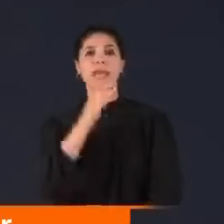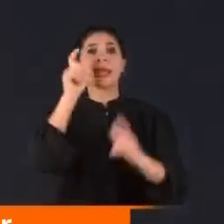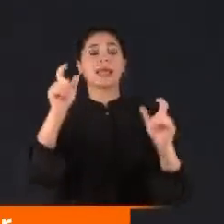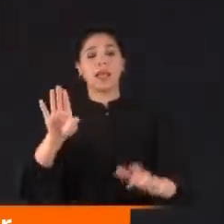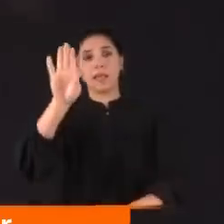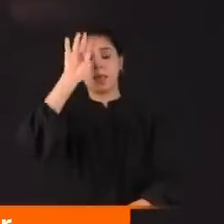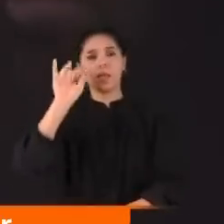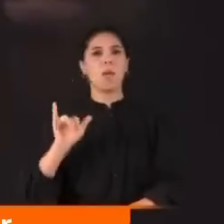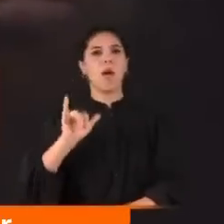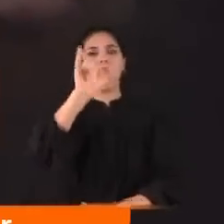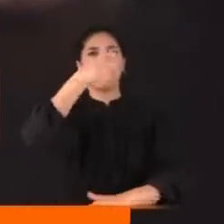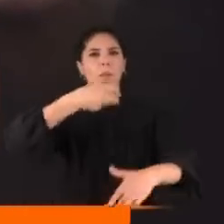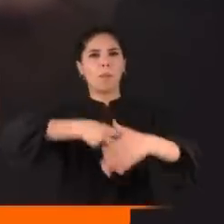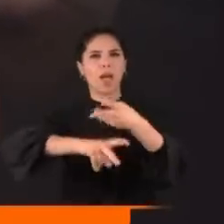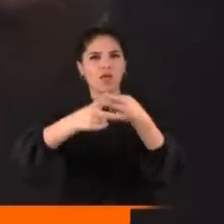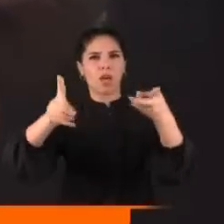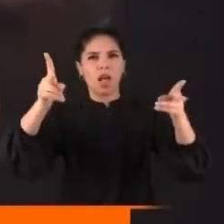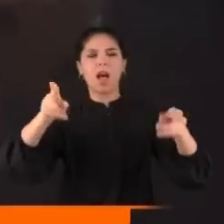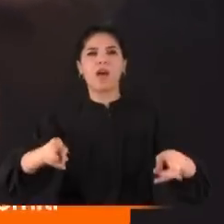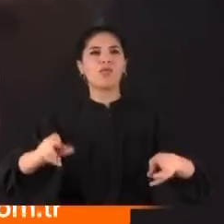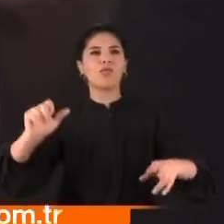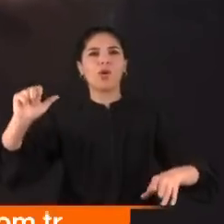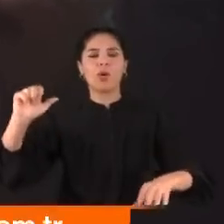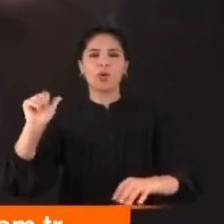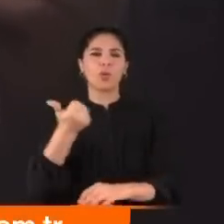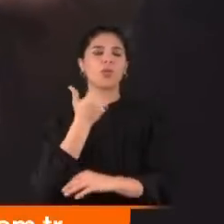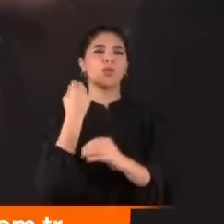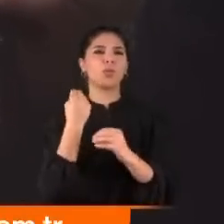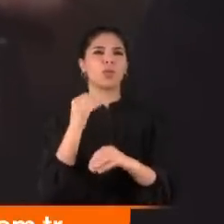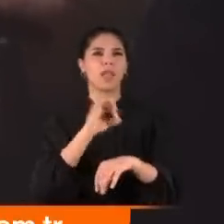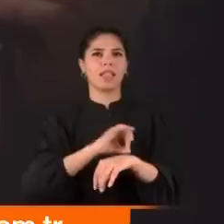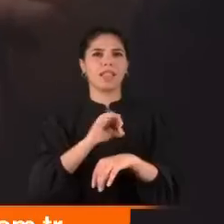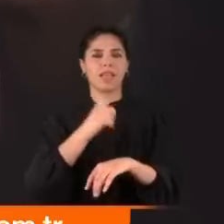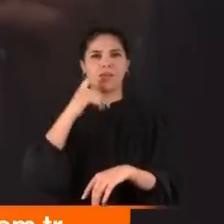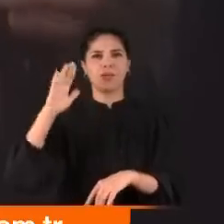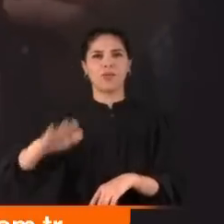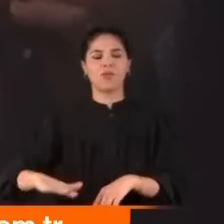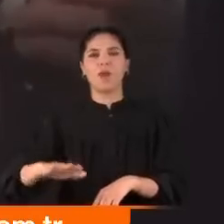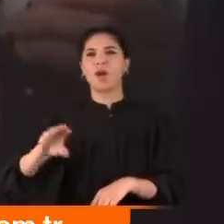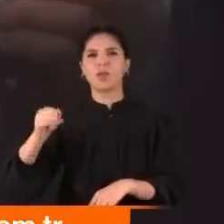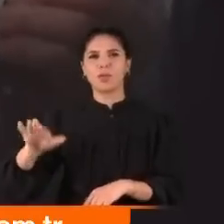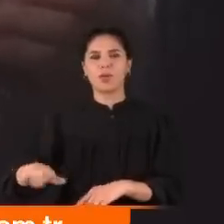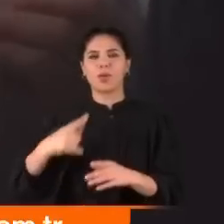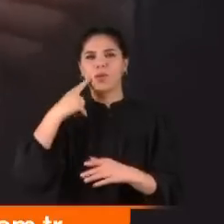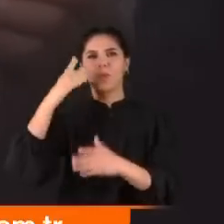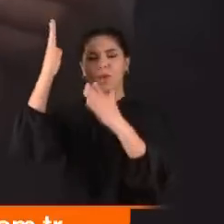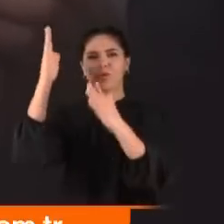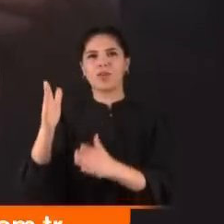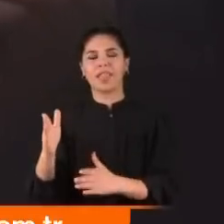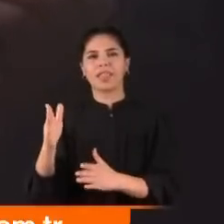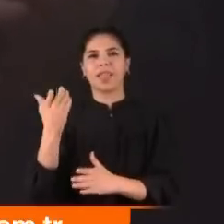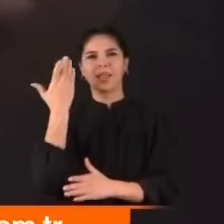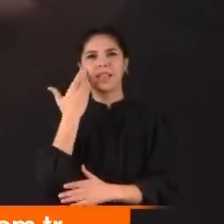Kağıthane İstanbul Havalimanı metro açılışının en renkli anları Küçük Defne'nin Cumhurbaşkanı Erdoğan'ı şaşırtan performansıydı. Defne o